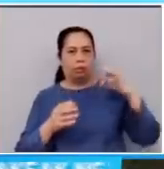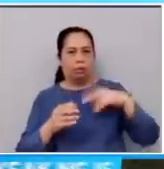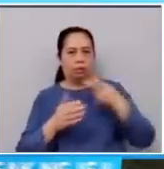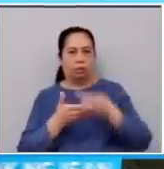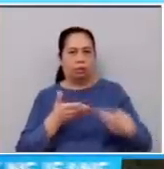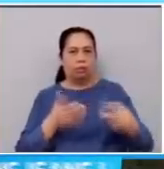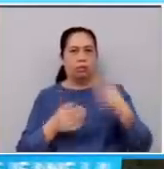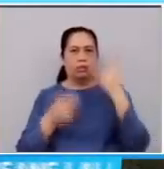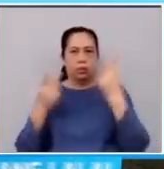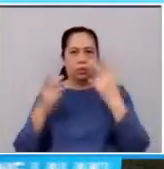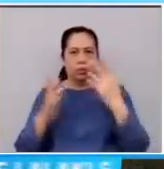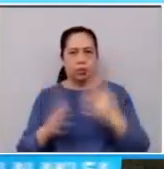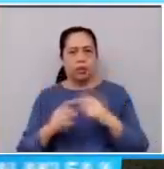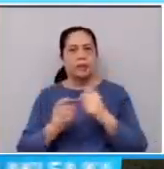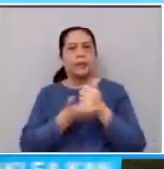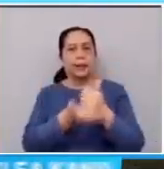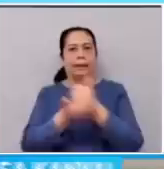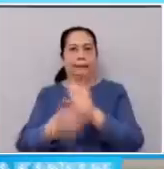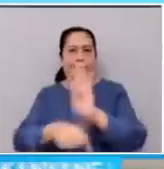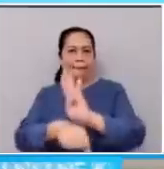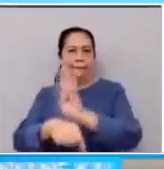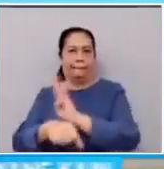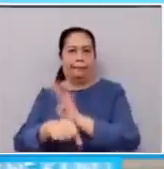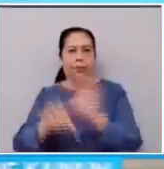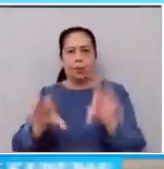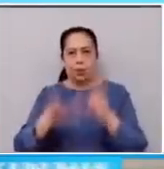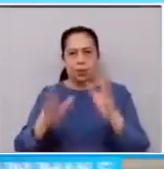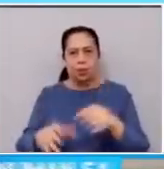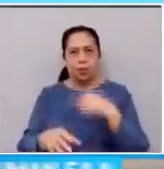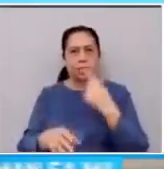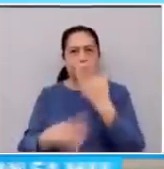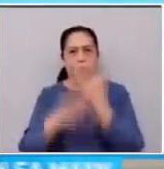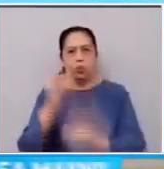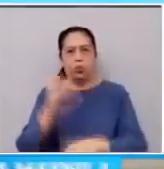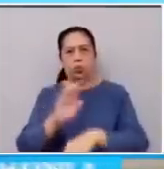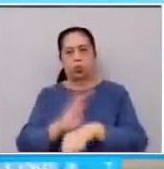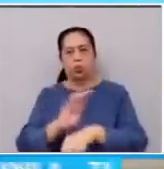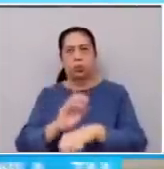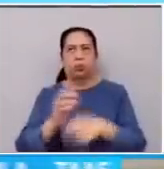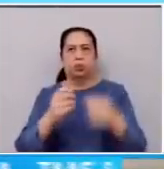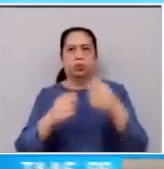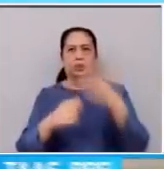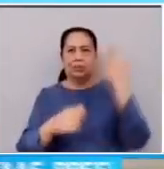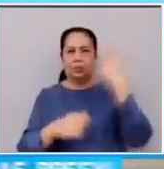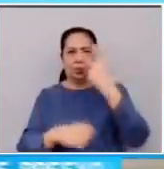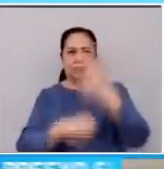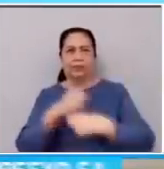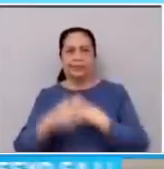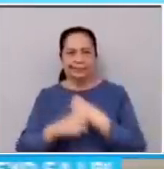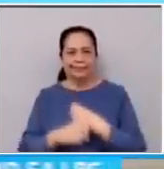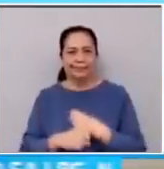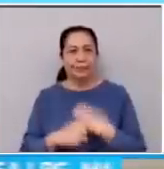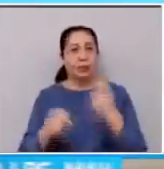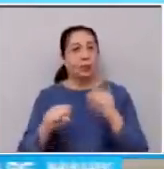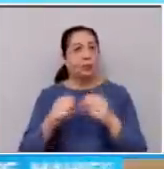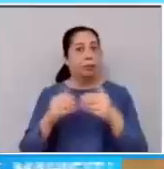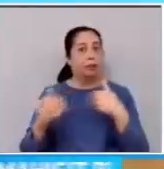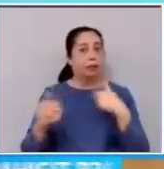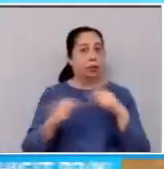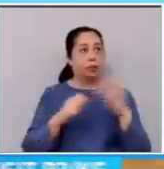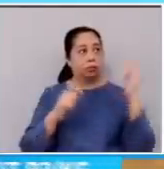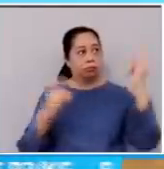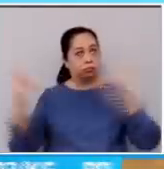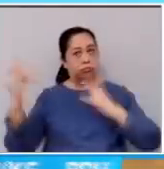at matulungan yung mga manggagawa na nawala ng trabaho ng halos dalawang taon. Mm-hmm. And of course, bago po dumating yung mga foreign